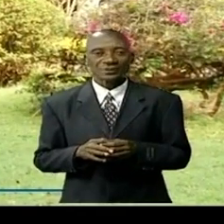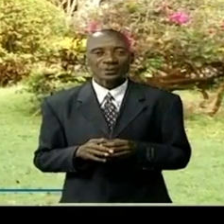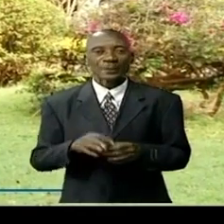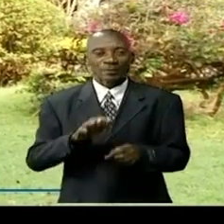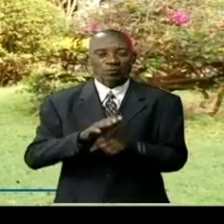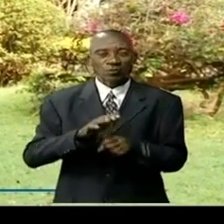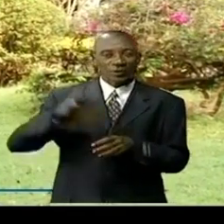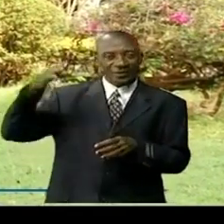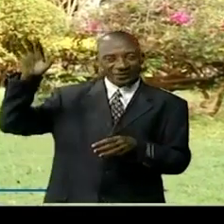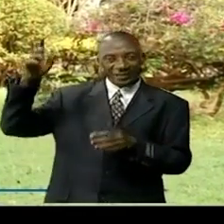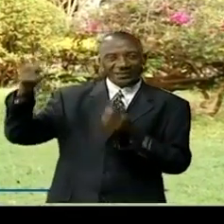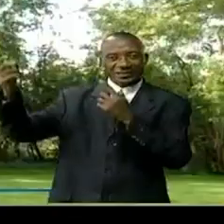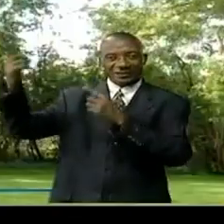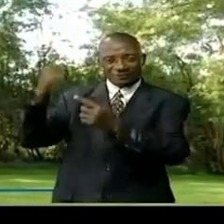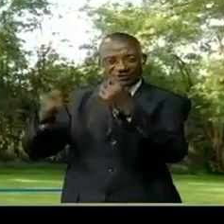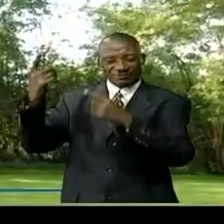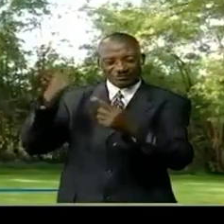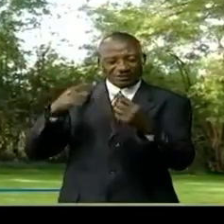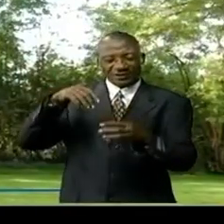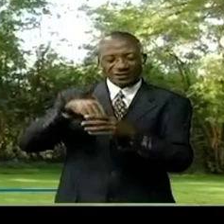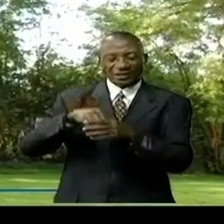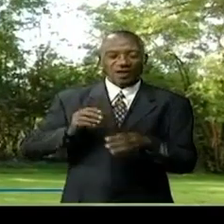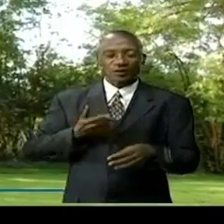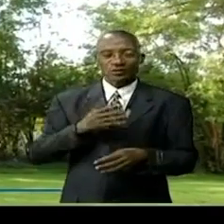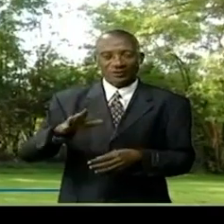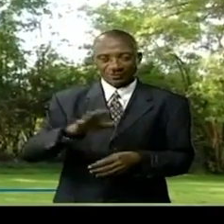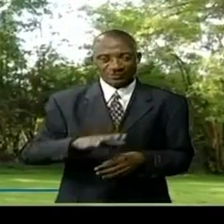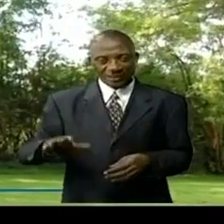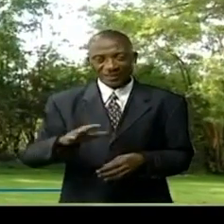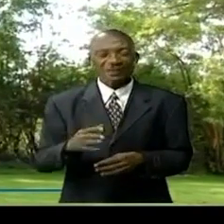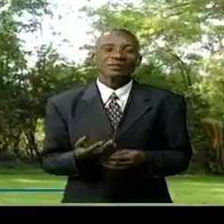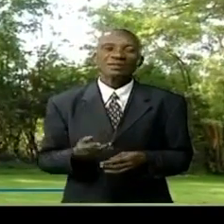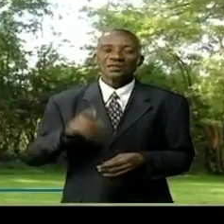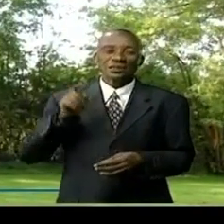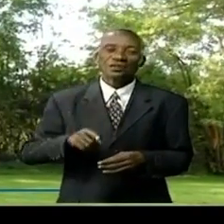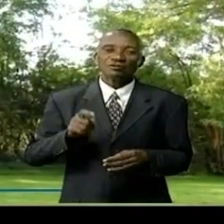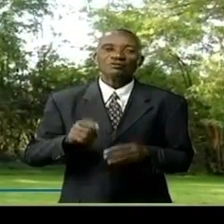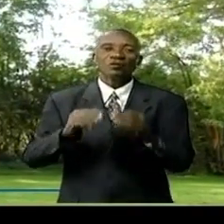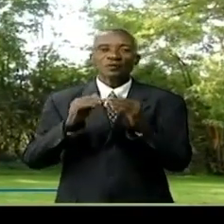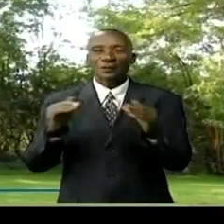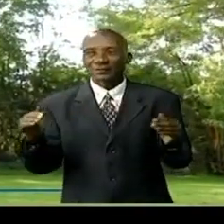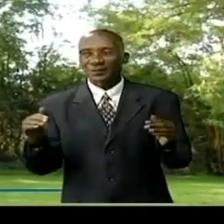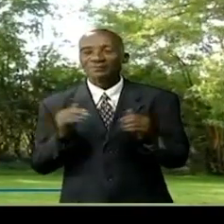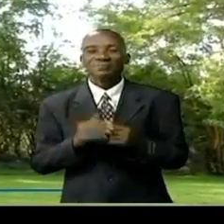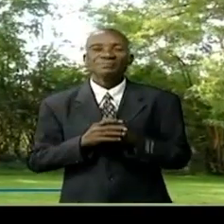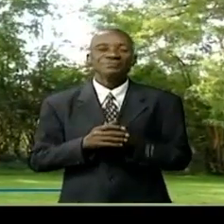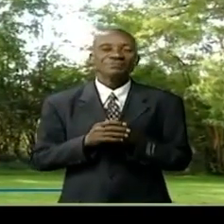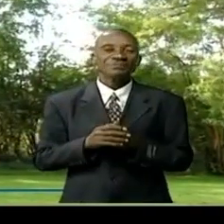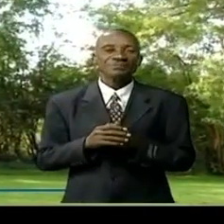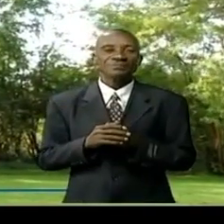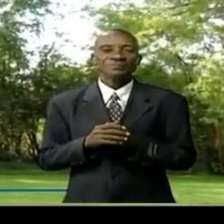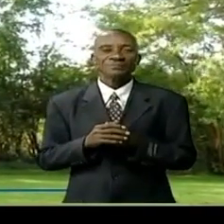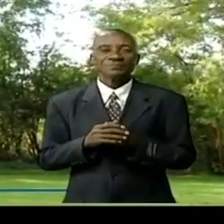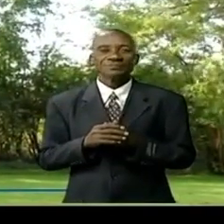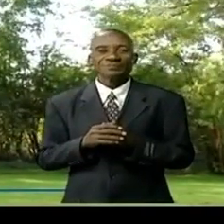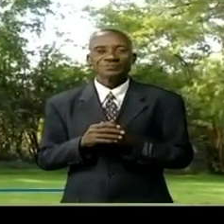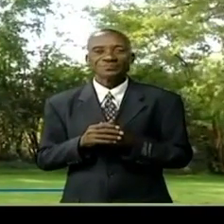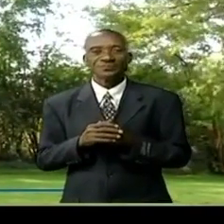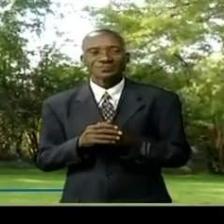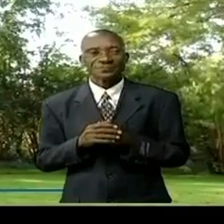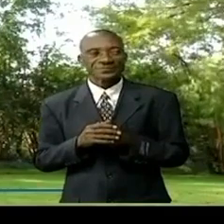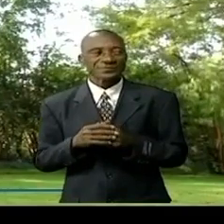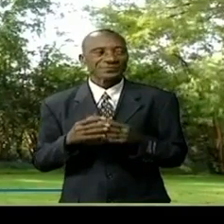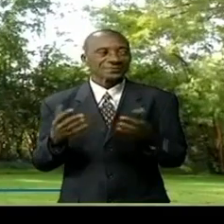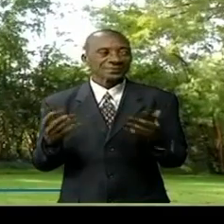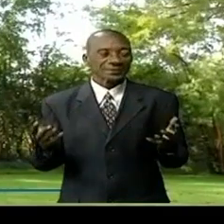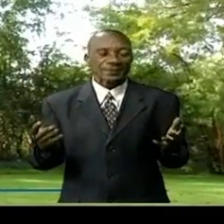pays agresser notre pays. Napenda kupana message kwa wakongomani wote kama tunapasha ikara